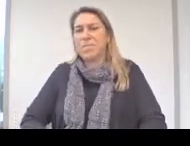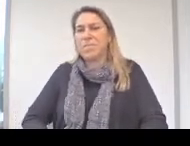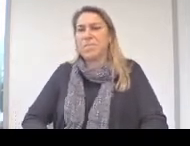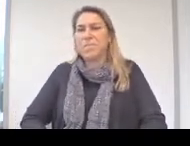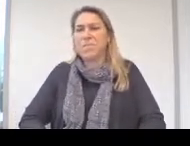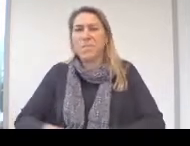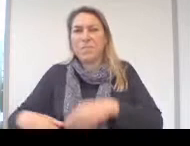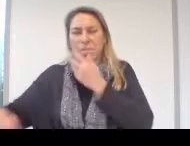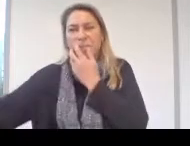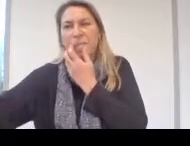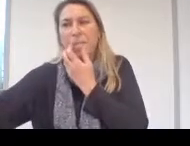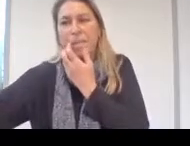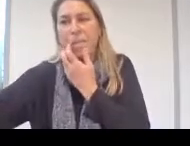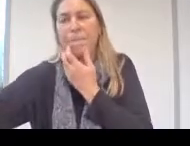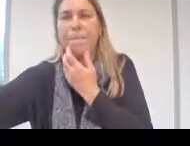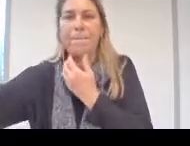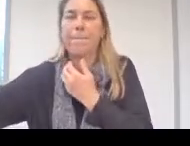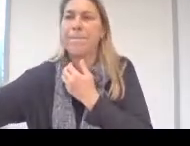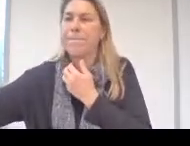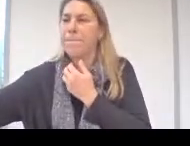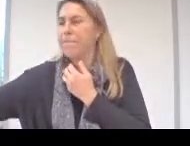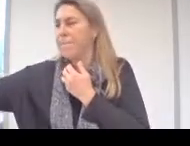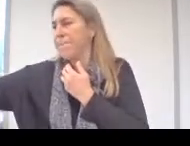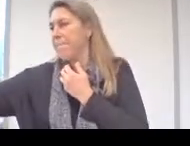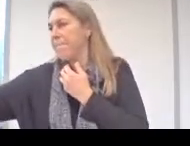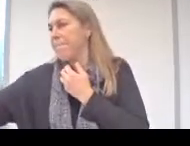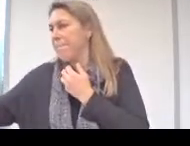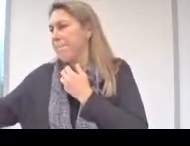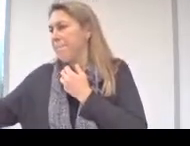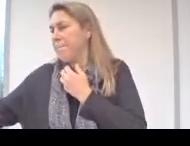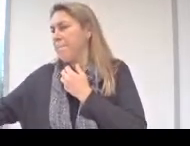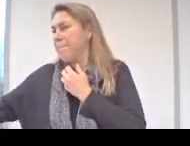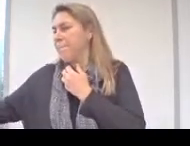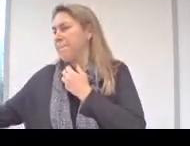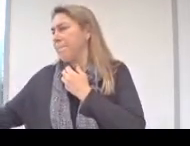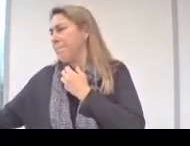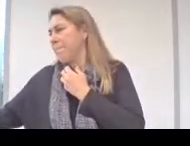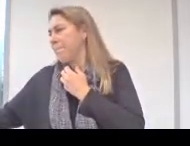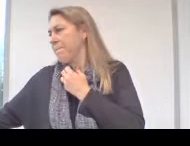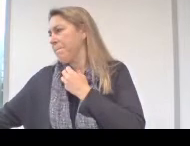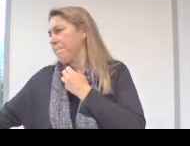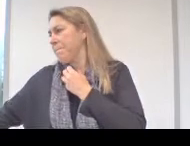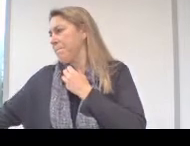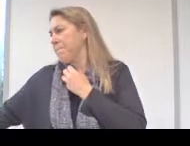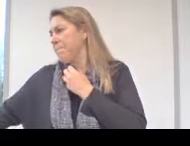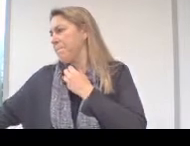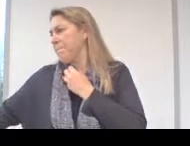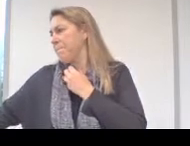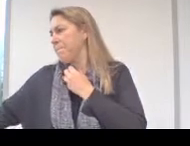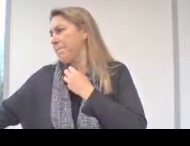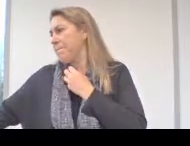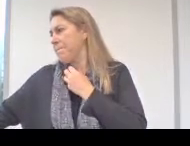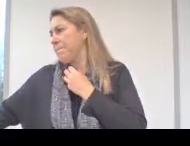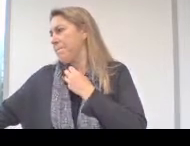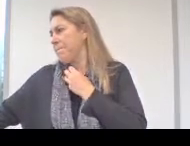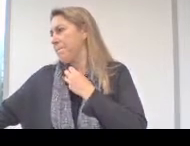développement de compétences et la professionnalisation, mais aussi tous les organismes, les institutions, les OPCO, tous les financements qu'on peut aller chercher et qui